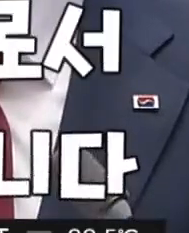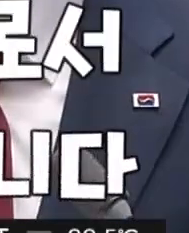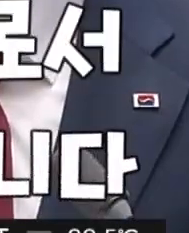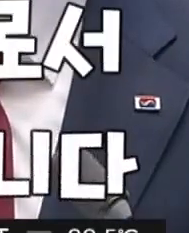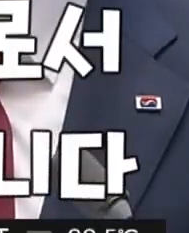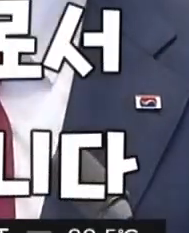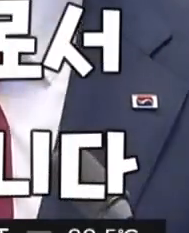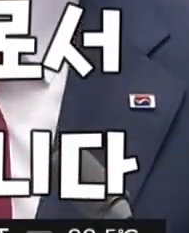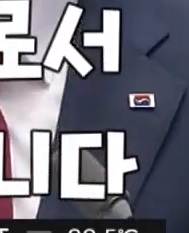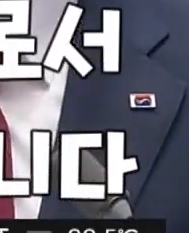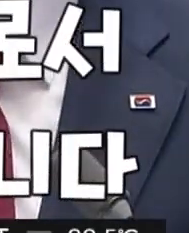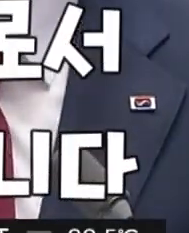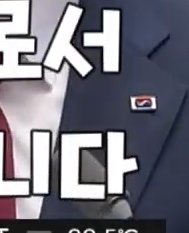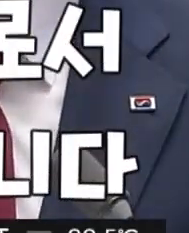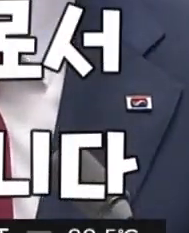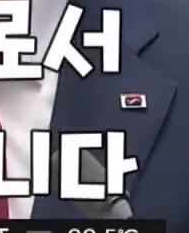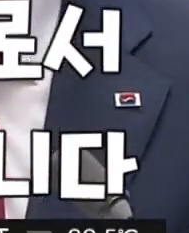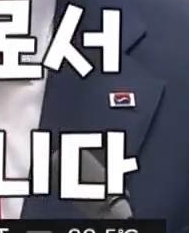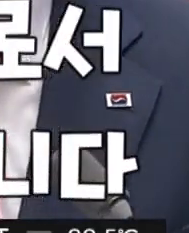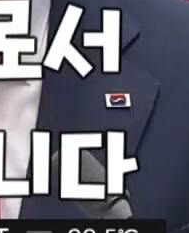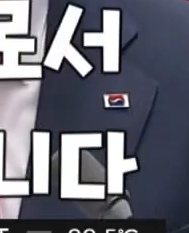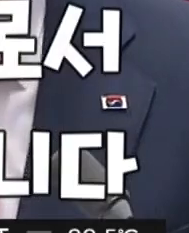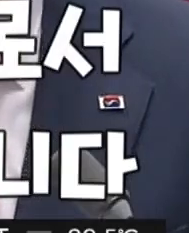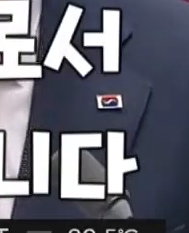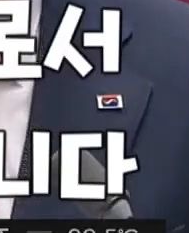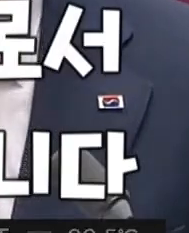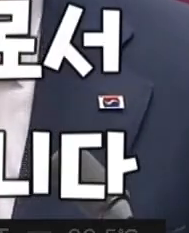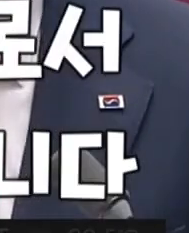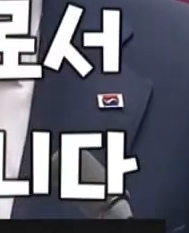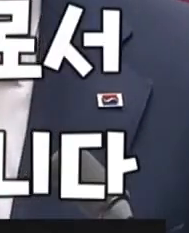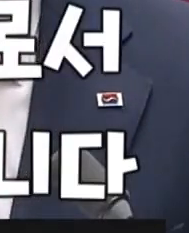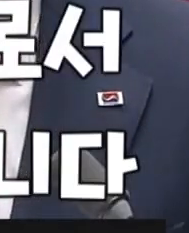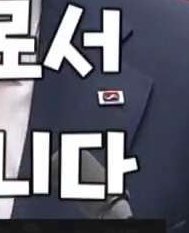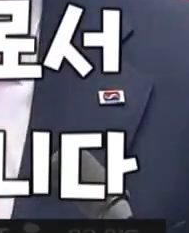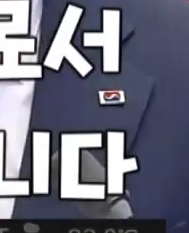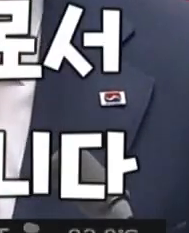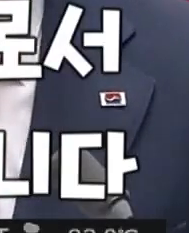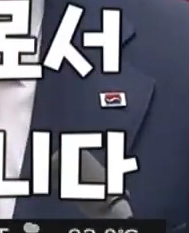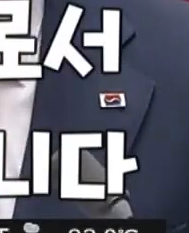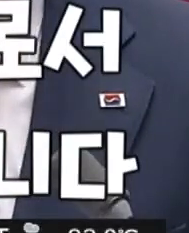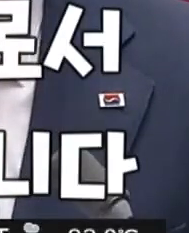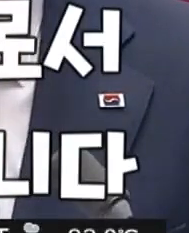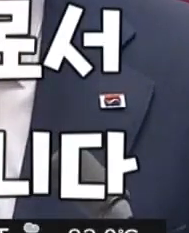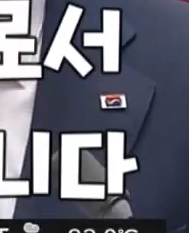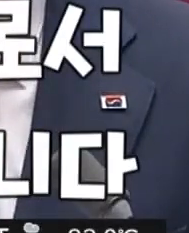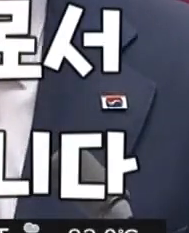낱말 정당 대표로서 하실 말씀은 아니었습니다.